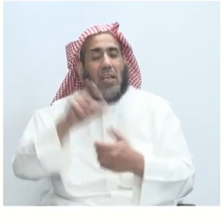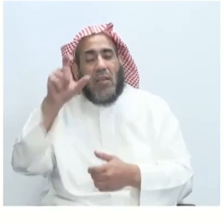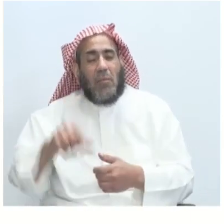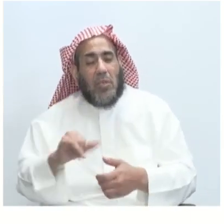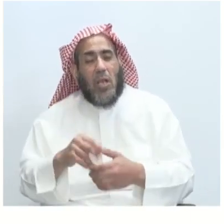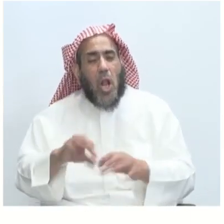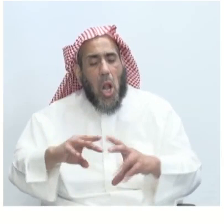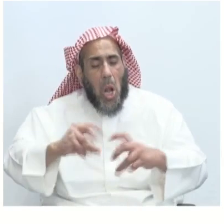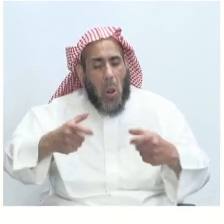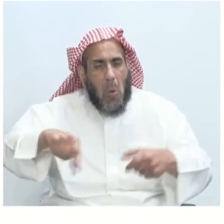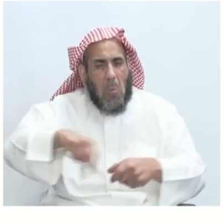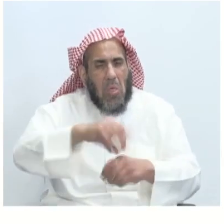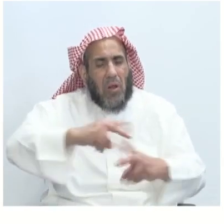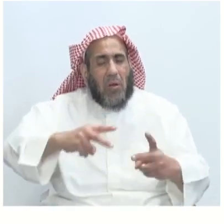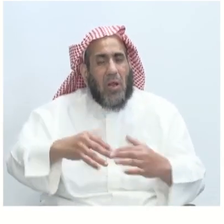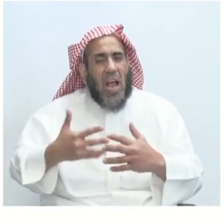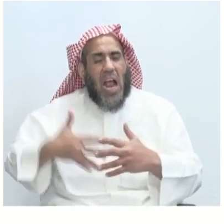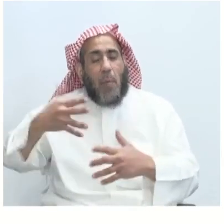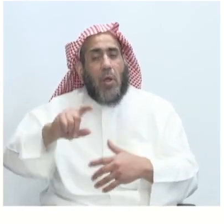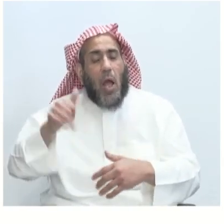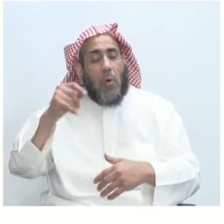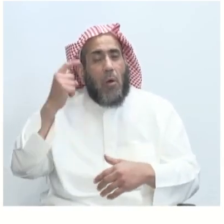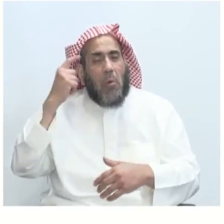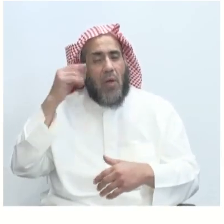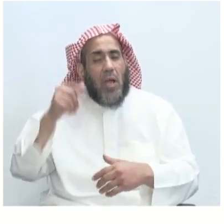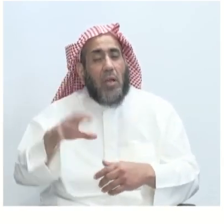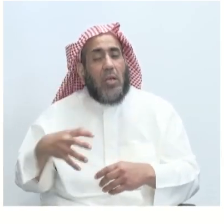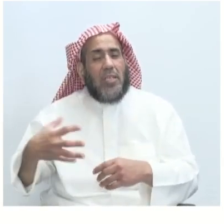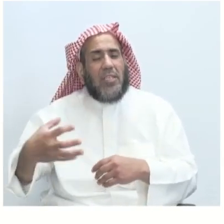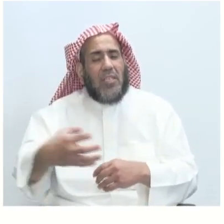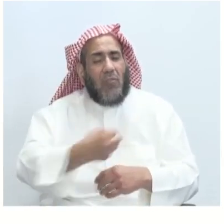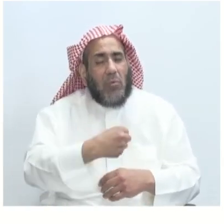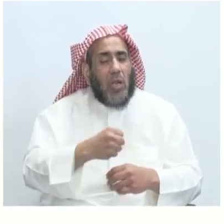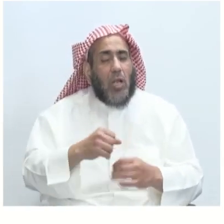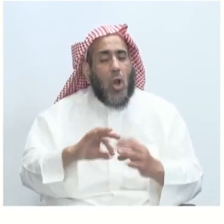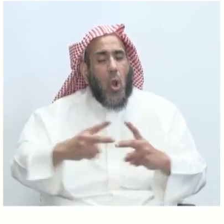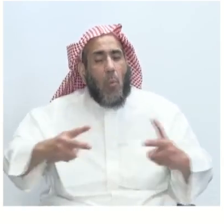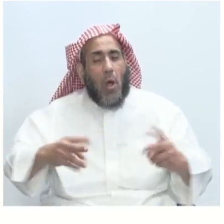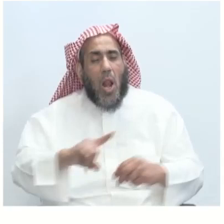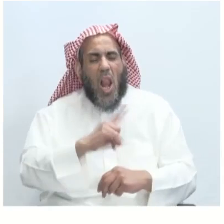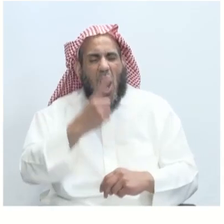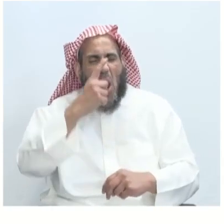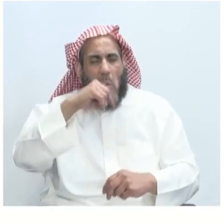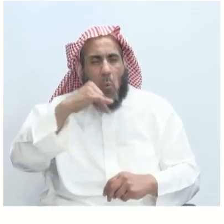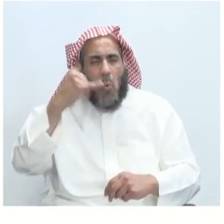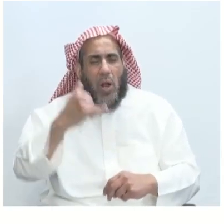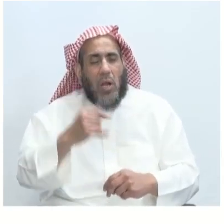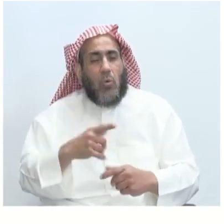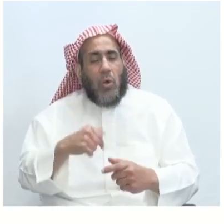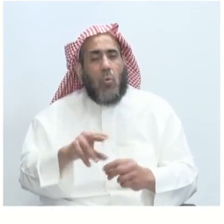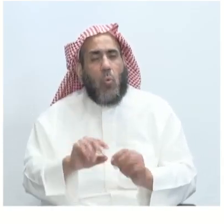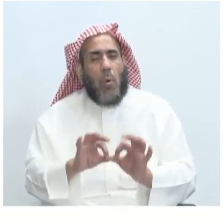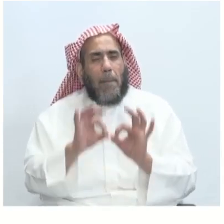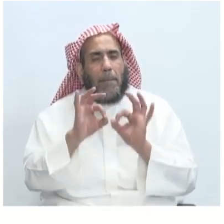المدرسه ولكن بعد ان كبر احمد عرف ان دافعه لامتلاك اللعبه لابد وان يكون